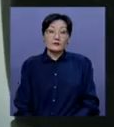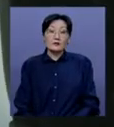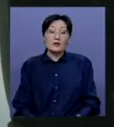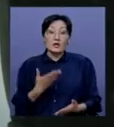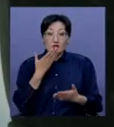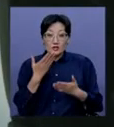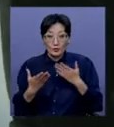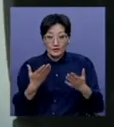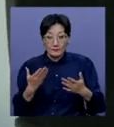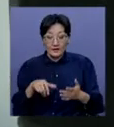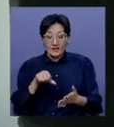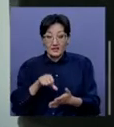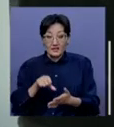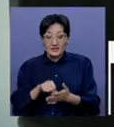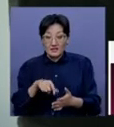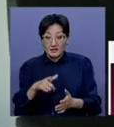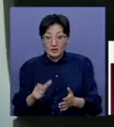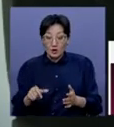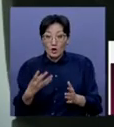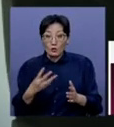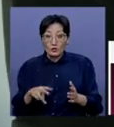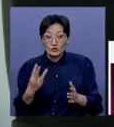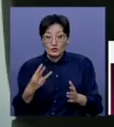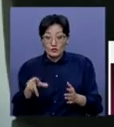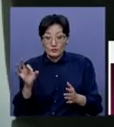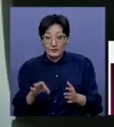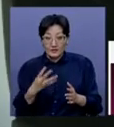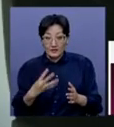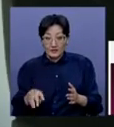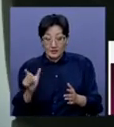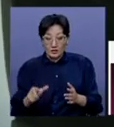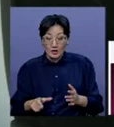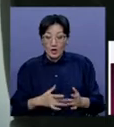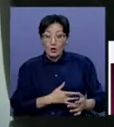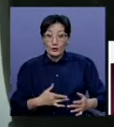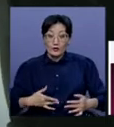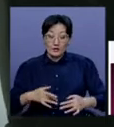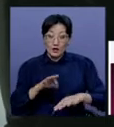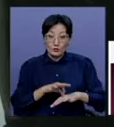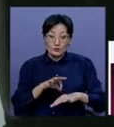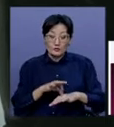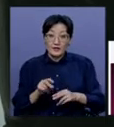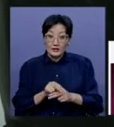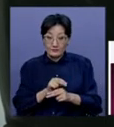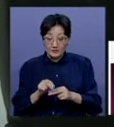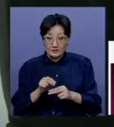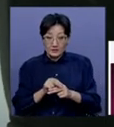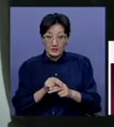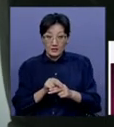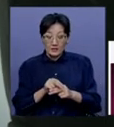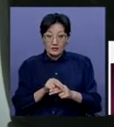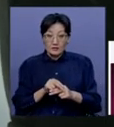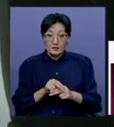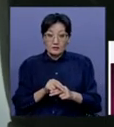Сауалнамада қатысқандардың 33%, немесе 40 адам дәрілерді өкпенің қабынуы, яғни пневмония